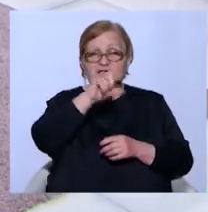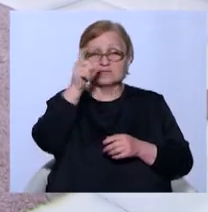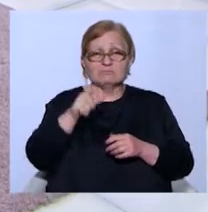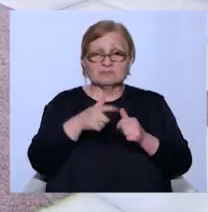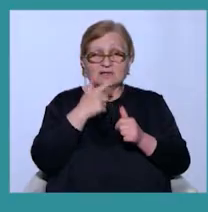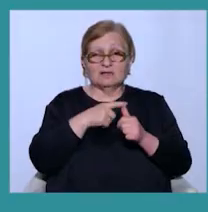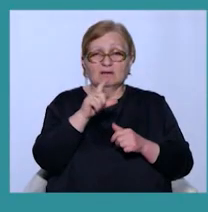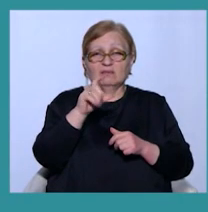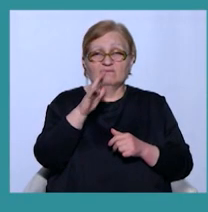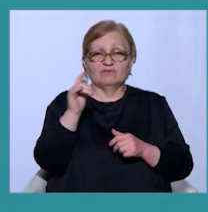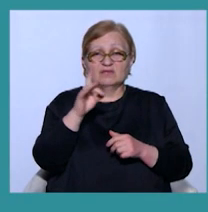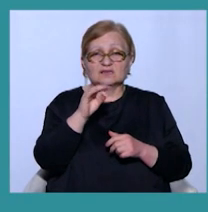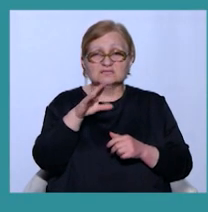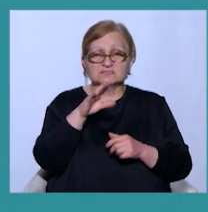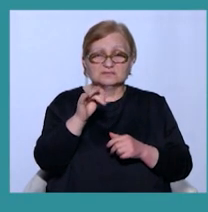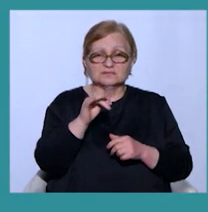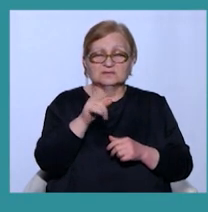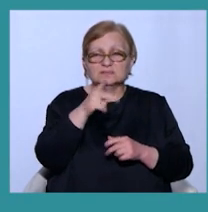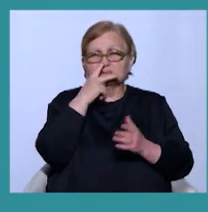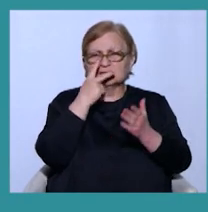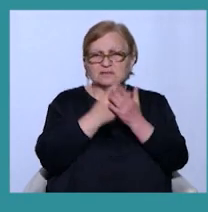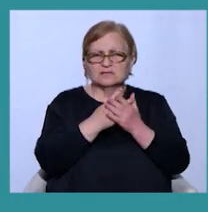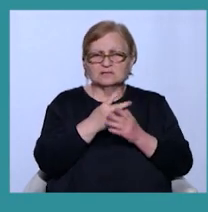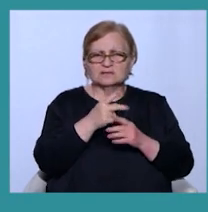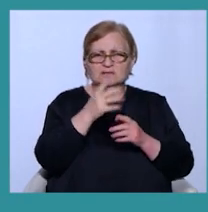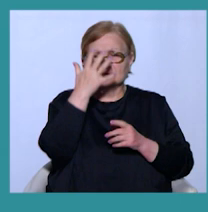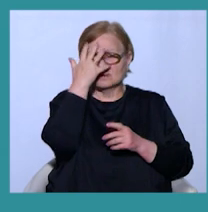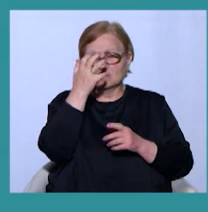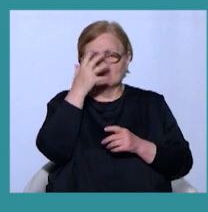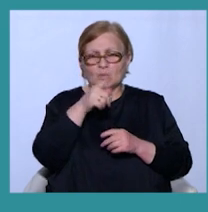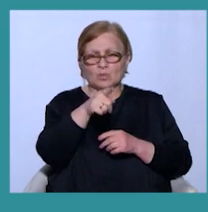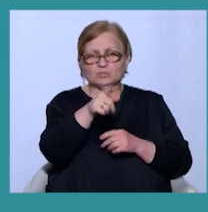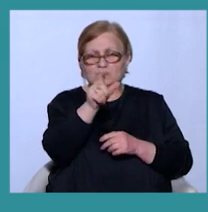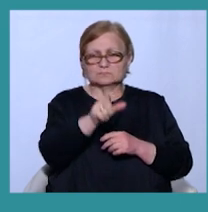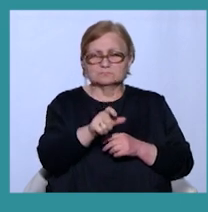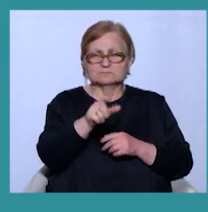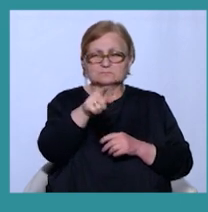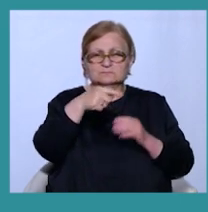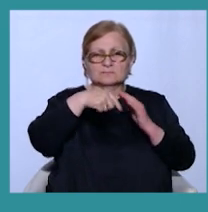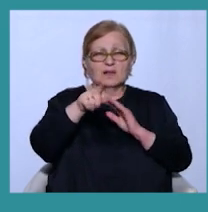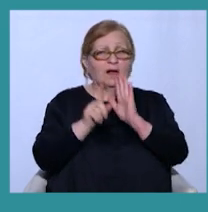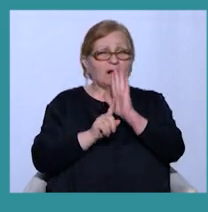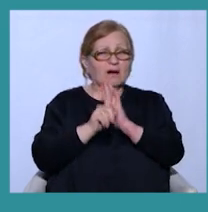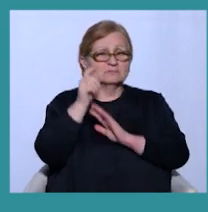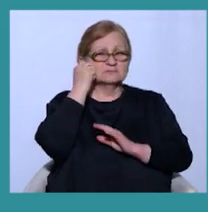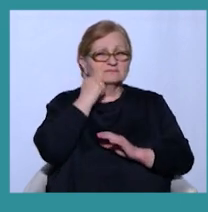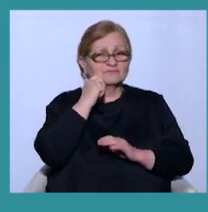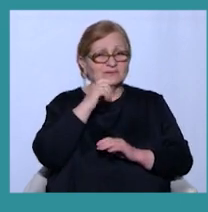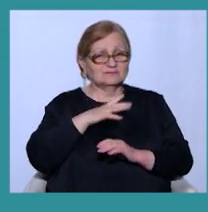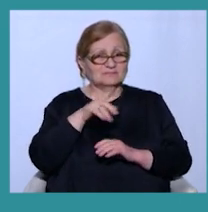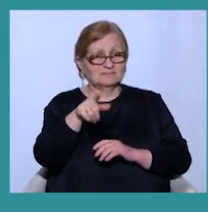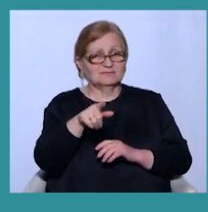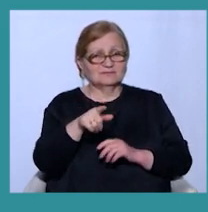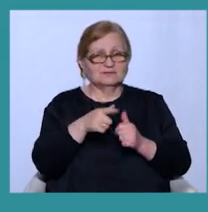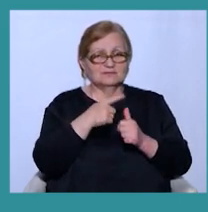ეს თუ იცით რა არის, ალბათ ქალაქში ან სადმე დაგინახავთ, არის ესეთი მოწყობილობა, ეს არის მისი პირველი სახე, რომელსაც